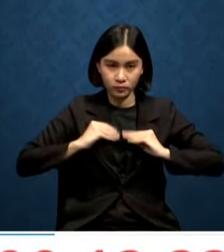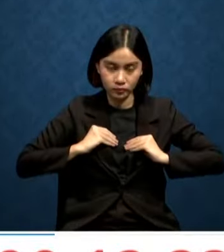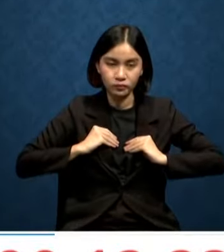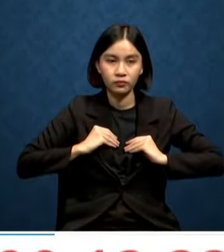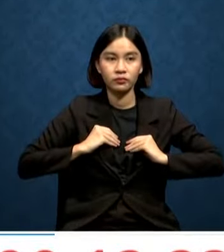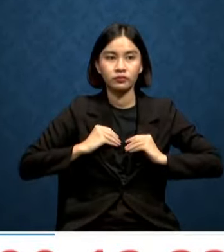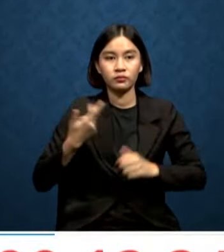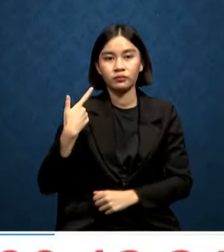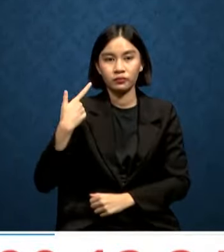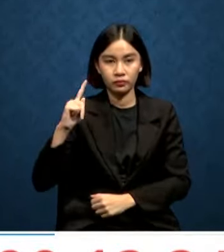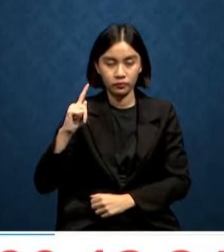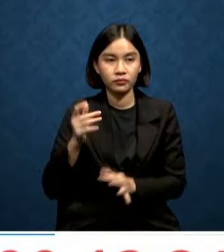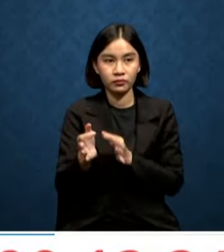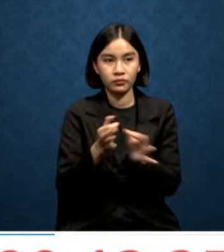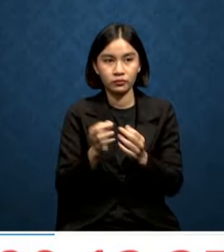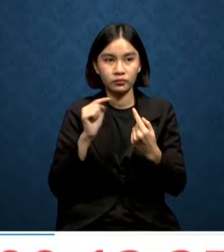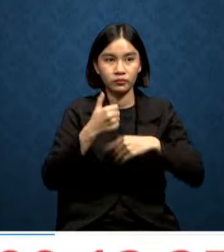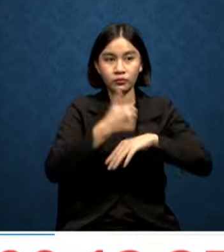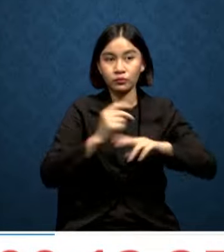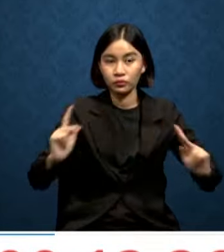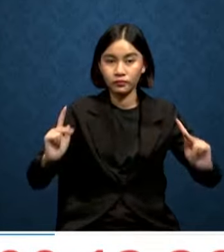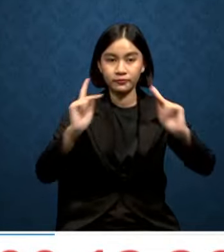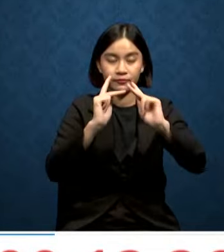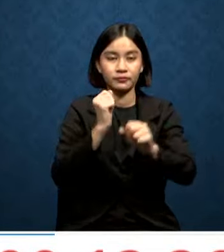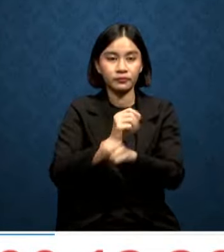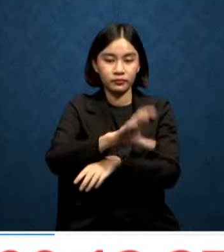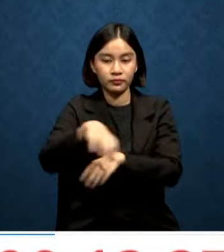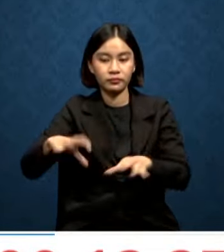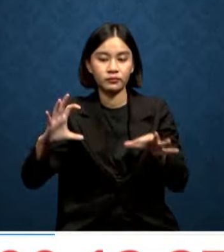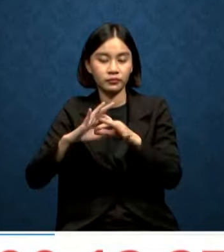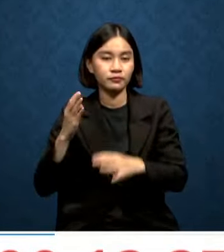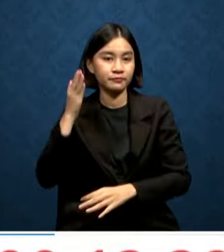ที่เป็นประโยชน์ไปนำเรียนต่อท่านรัฐมนตรีและหน่วยงานที่เกี่ยวข้องต่อไปครับขอบพระคุณครับ